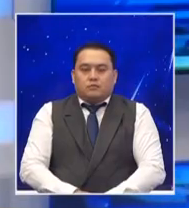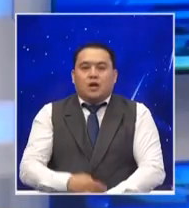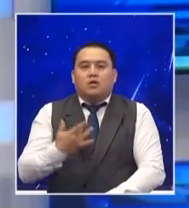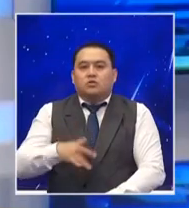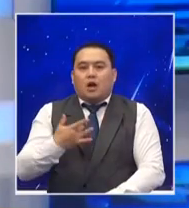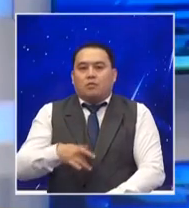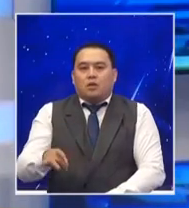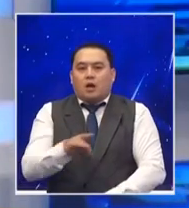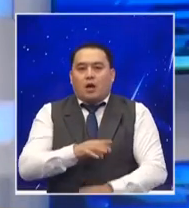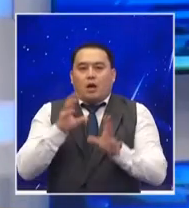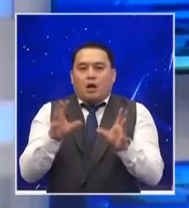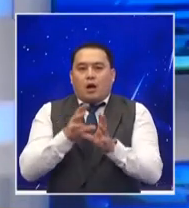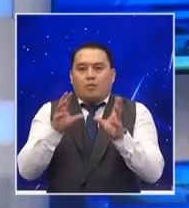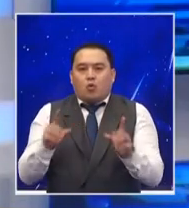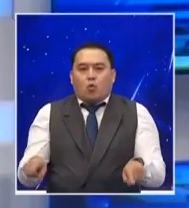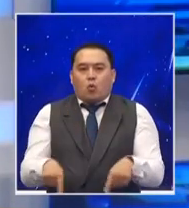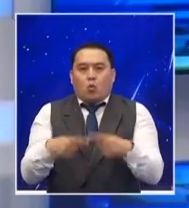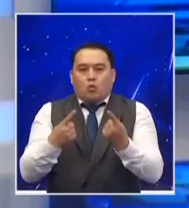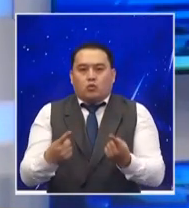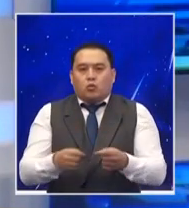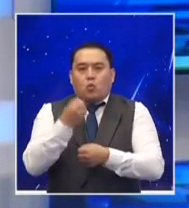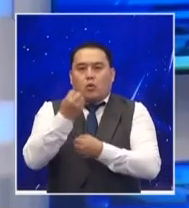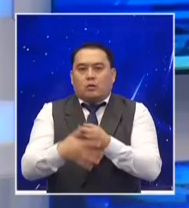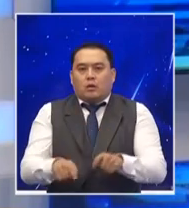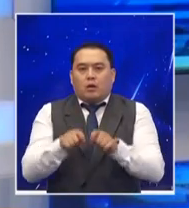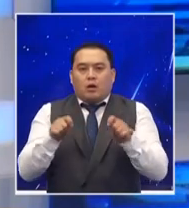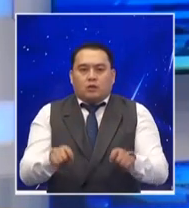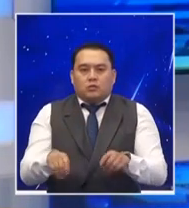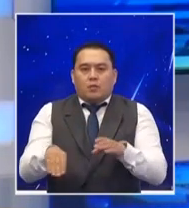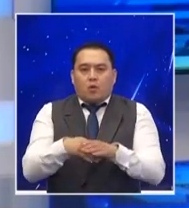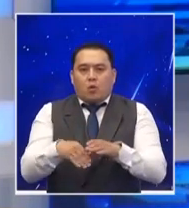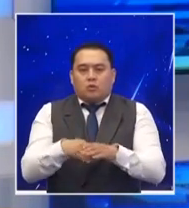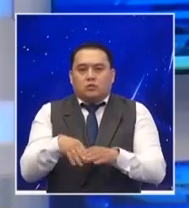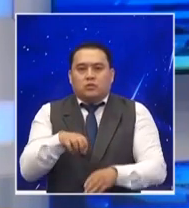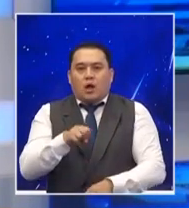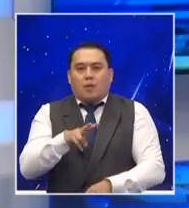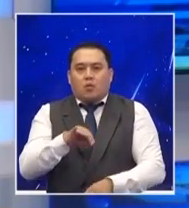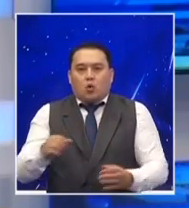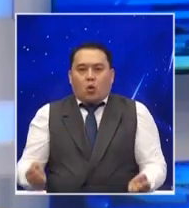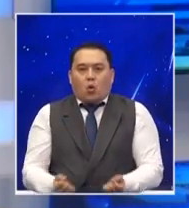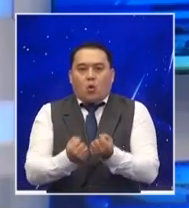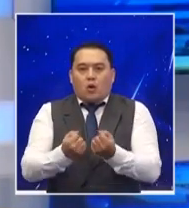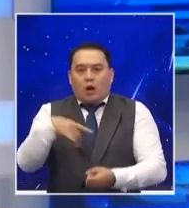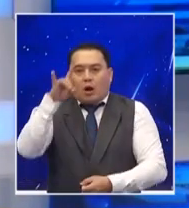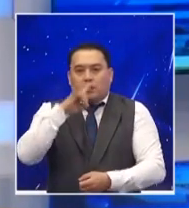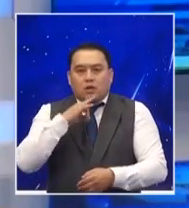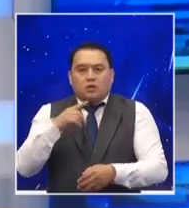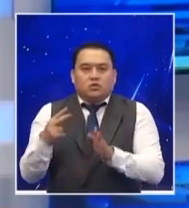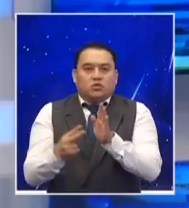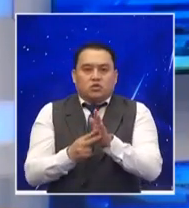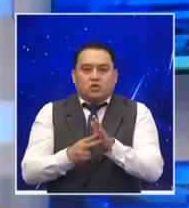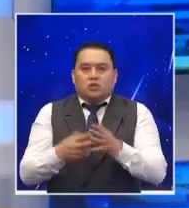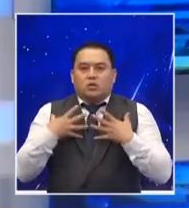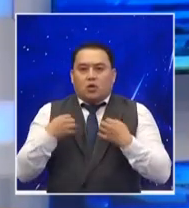Жамбыл ауданында қамқорлық оңалту орталығы ашылды. Бұл тұңғыш президент қоры мен Самұрық қазына қолдауымен салынған Қазақстандағы